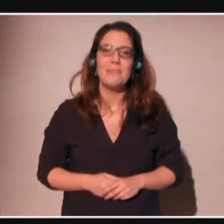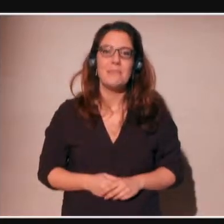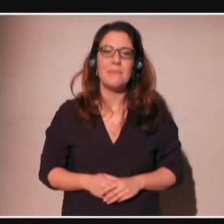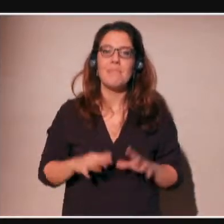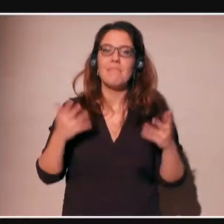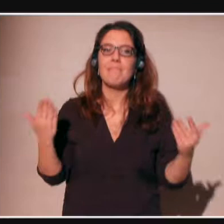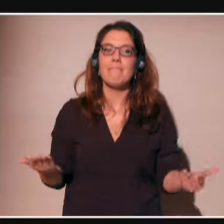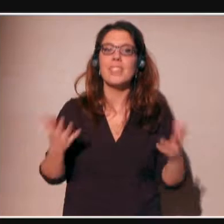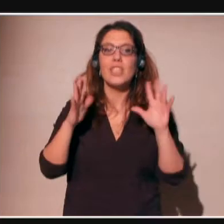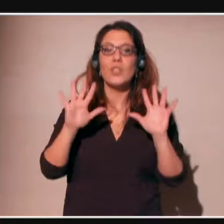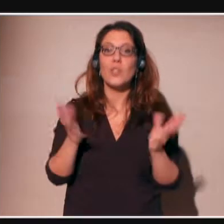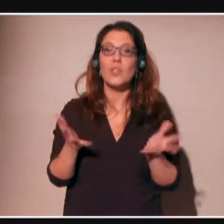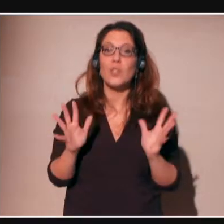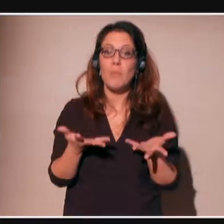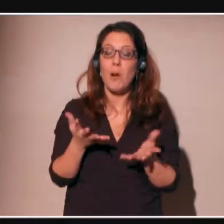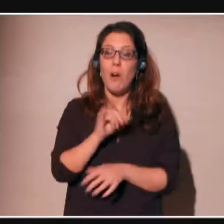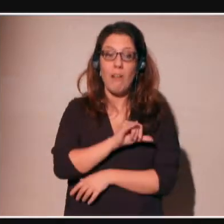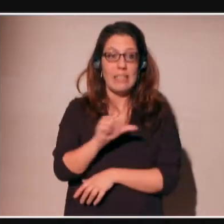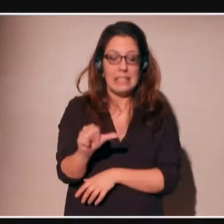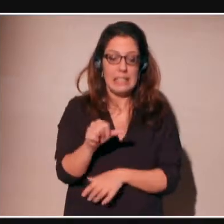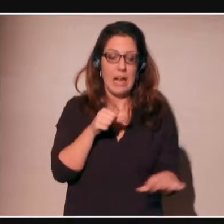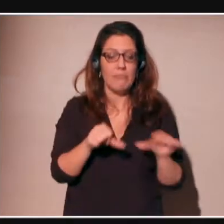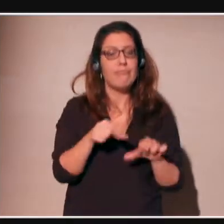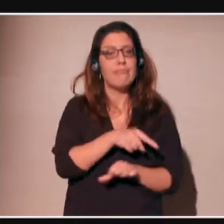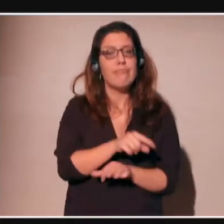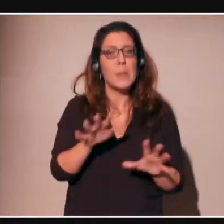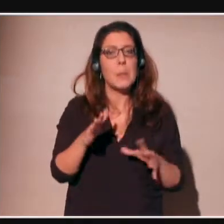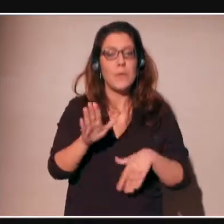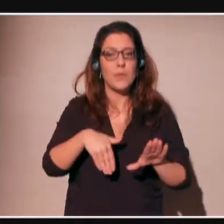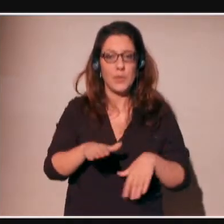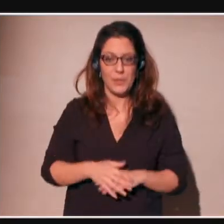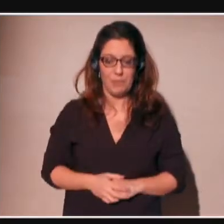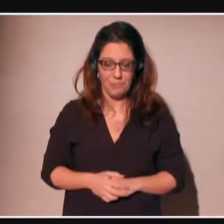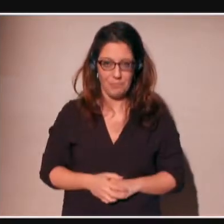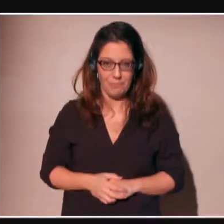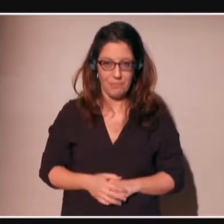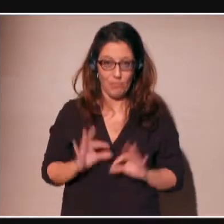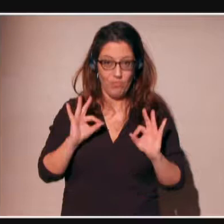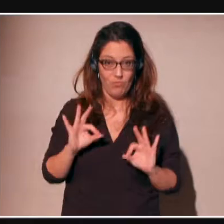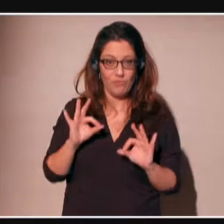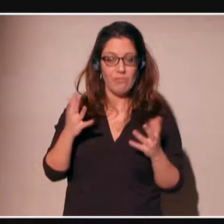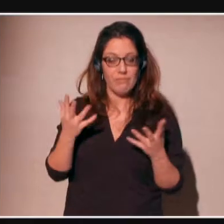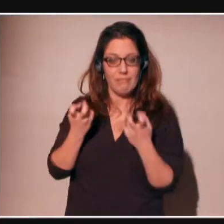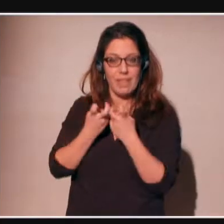comment l'IA moderne fonctionne. Et je vais prendre l'exemple